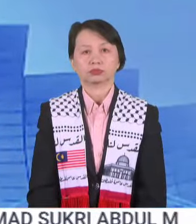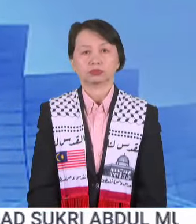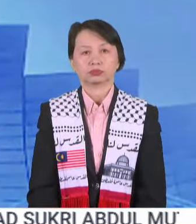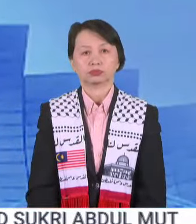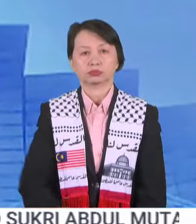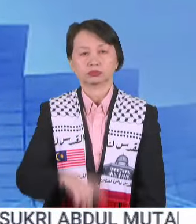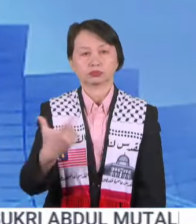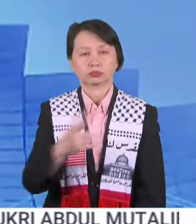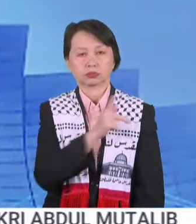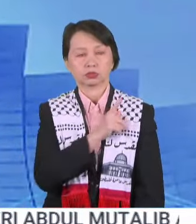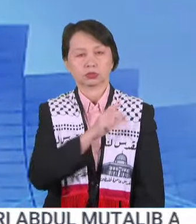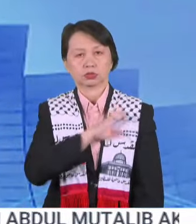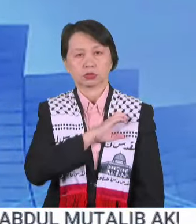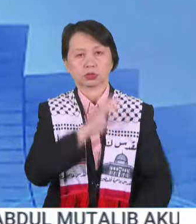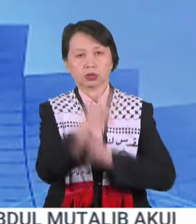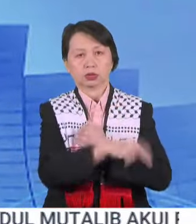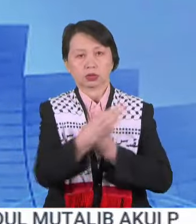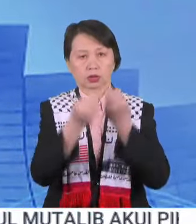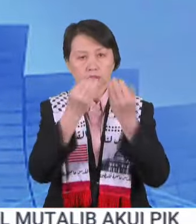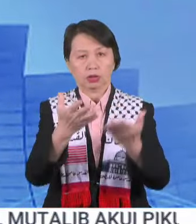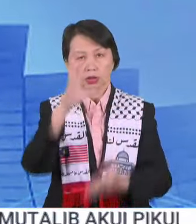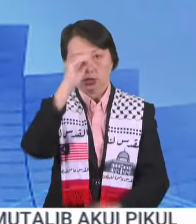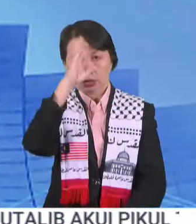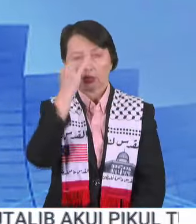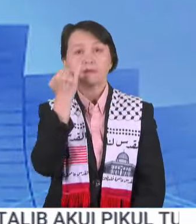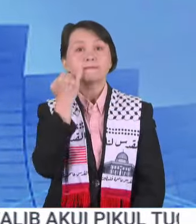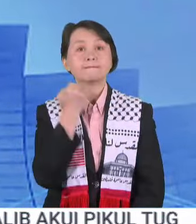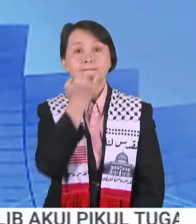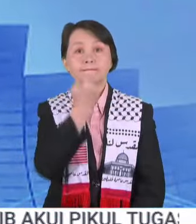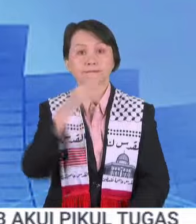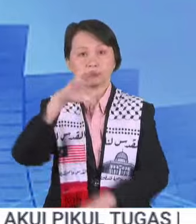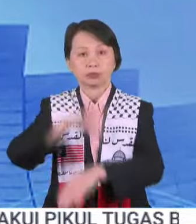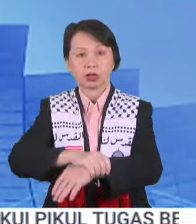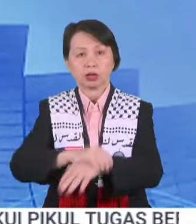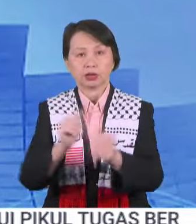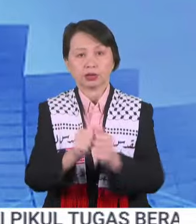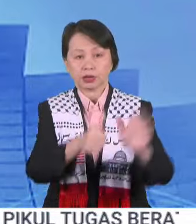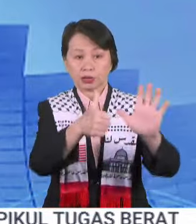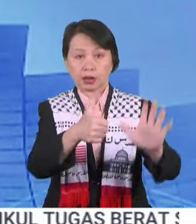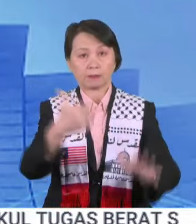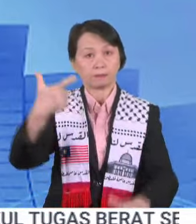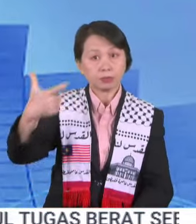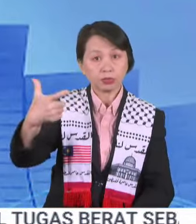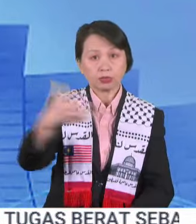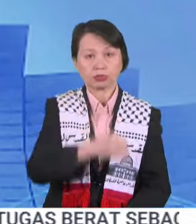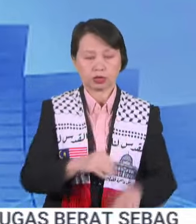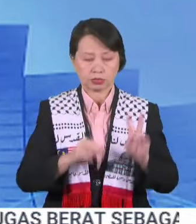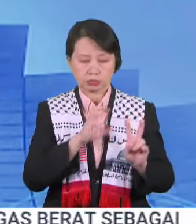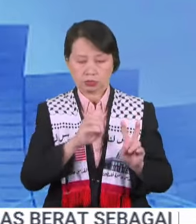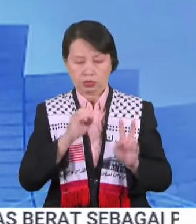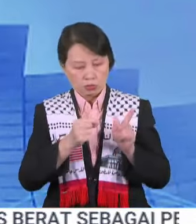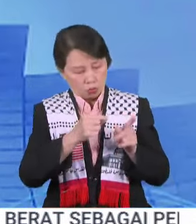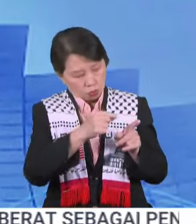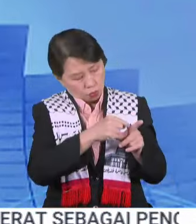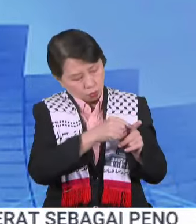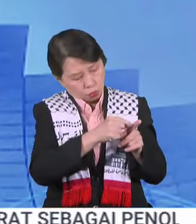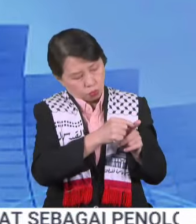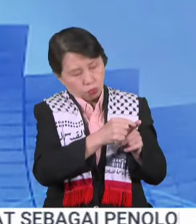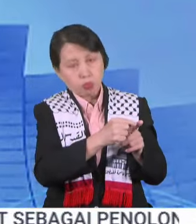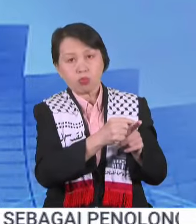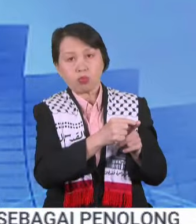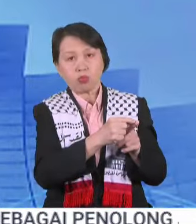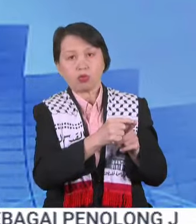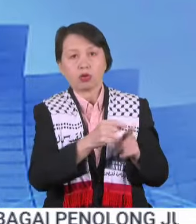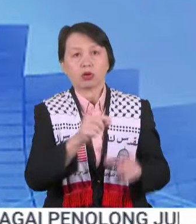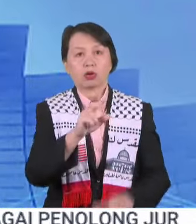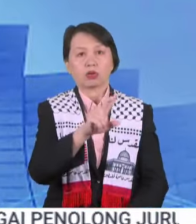Dalam perkembangan lain, Tan Sri Razaluddin memaklumkan lelaki Israel yang ditahan bersama 6 pistol dan 200 peluru di ibu negara 27